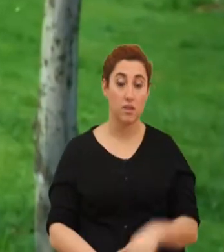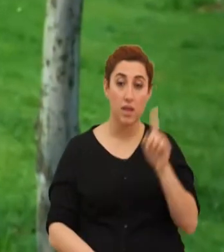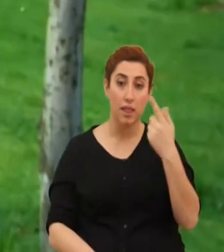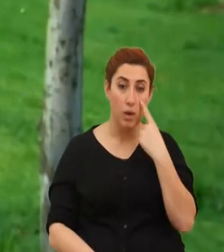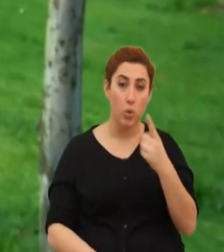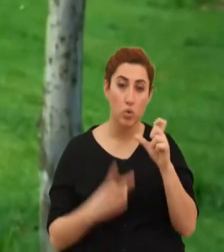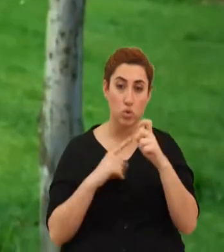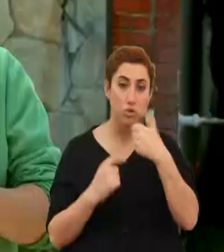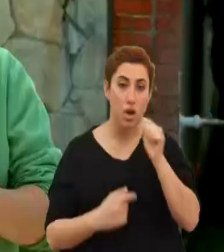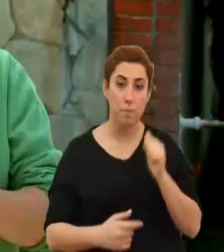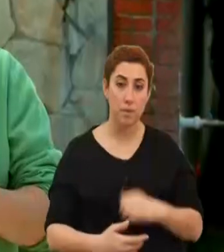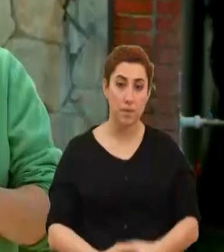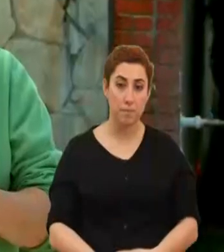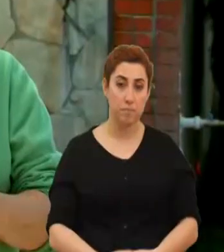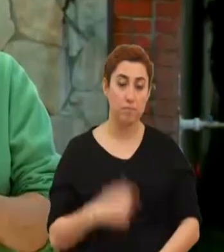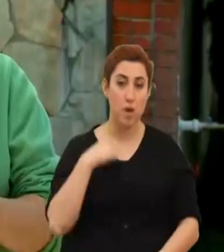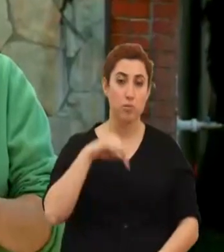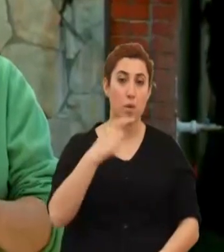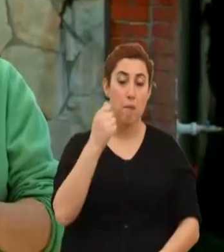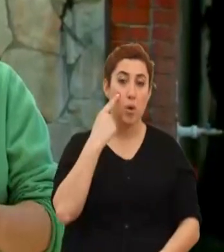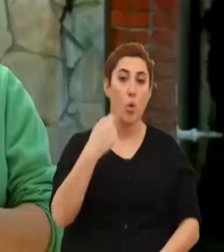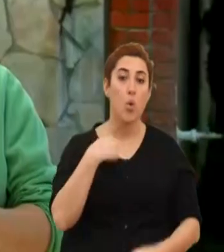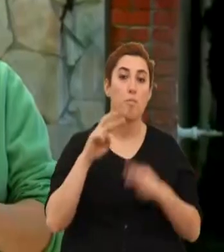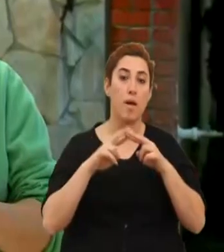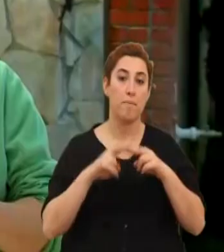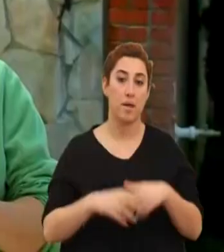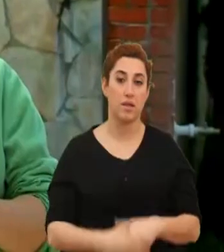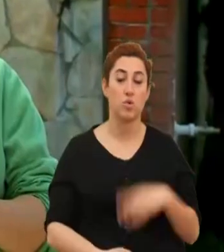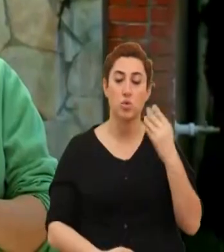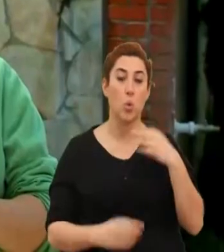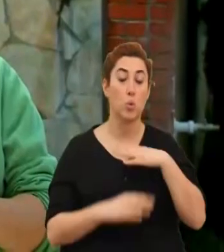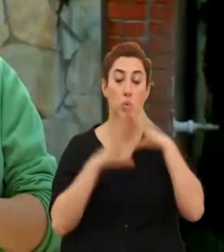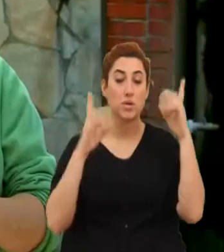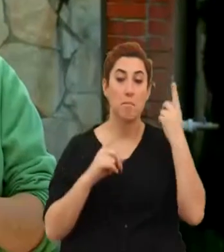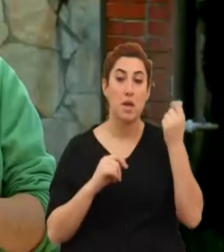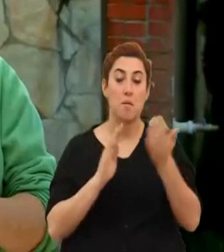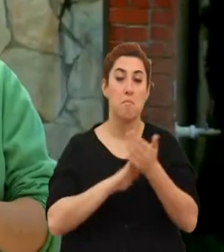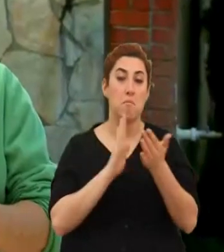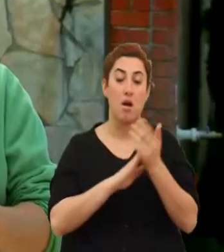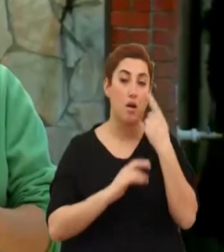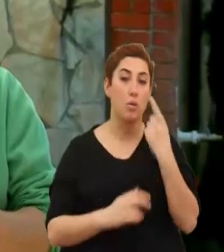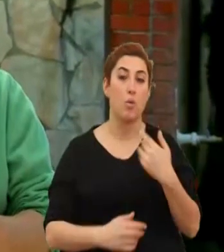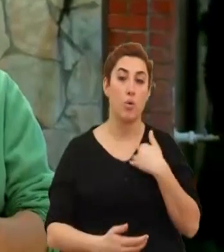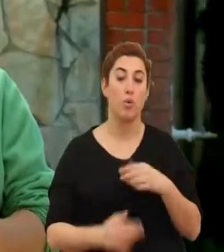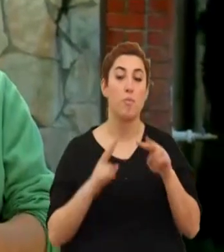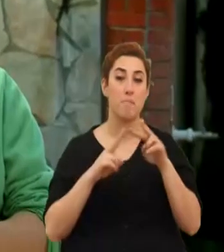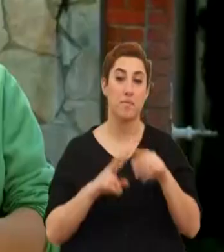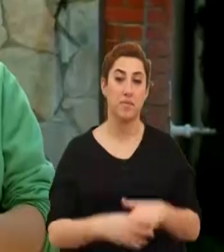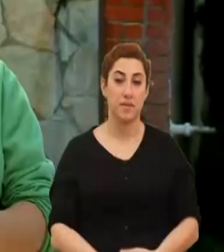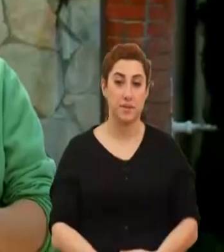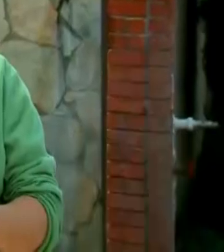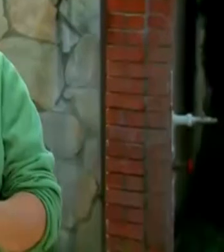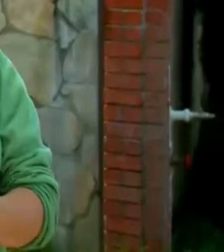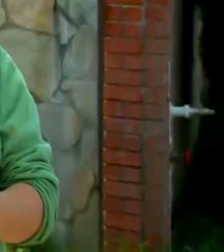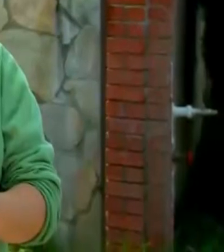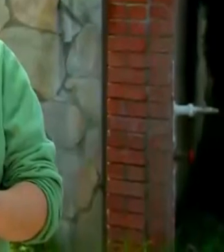ne görüyorsun Şükrü abi? Ben burada para görüyorum Mehmet. Çok yüksek miktarda para görüyorum Mehmet.